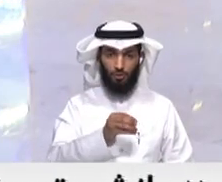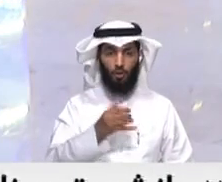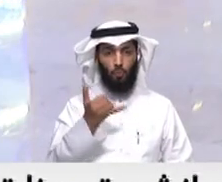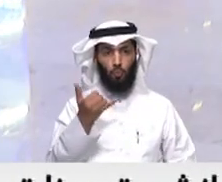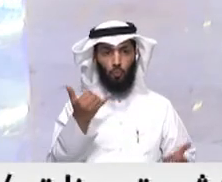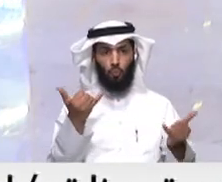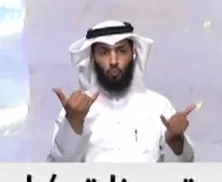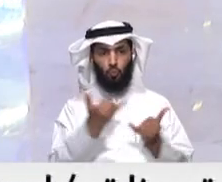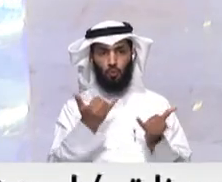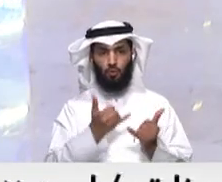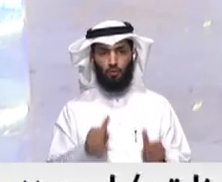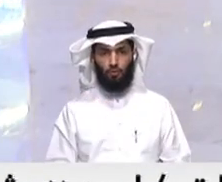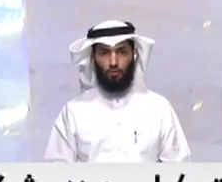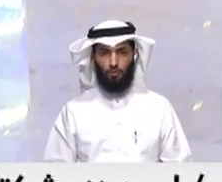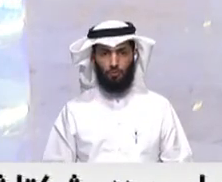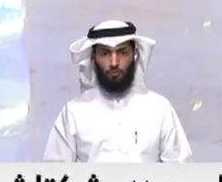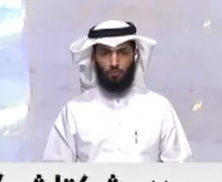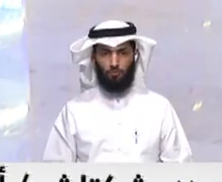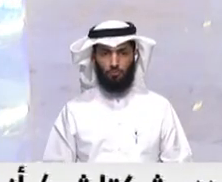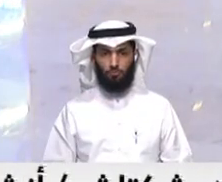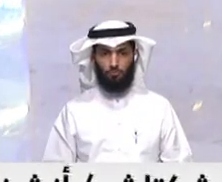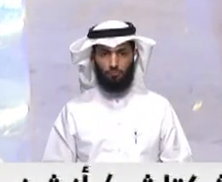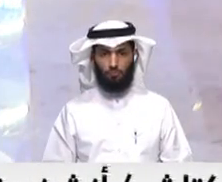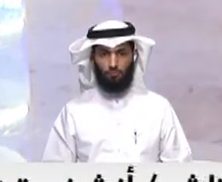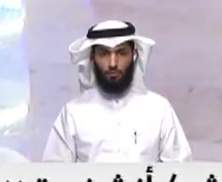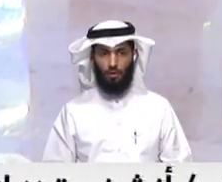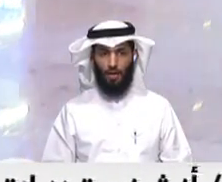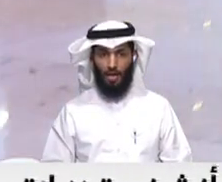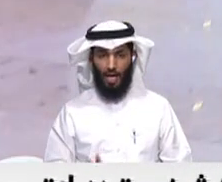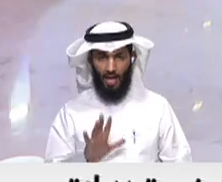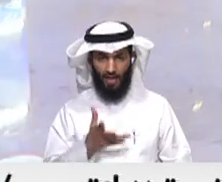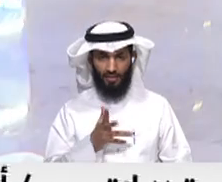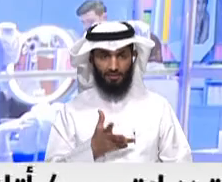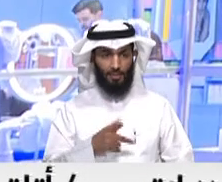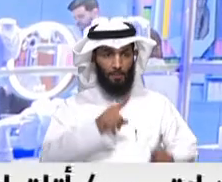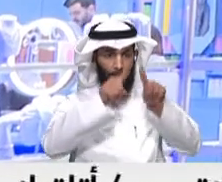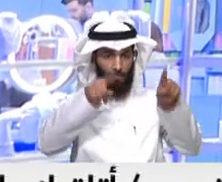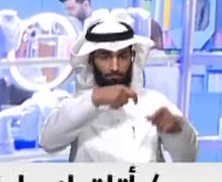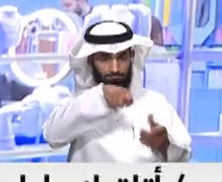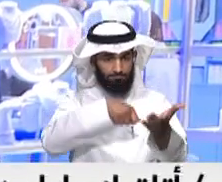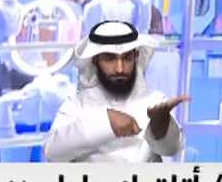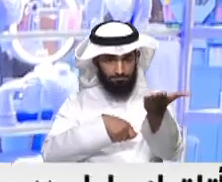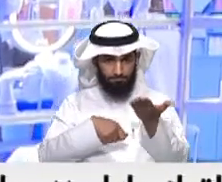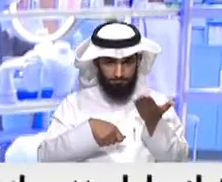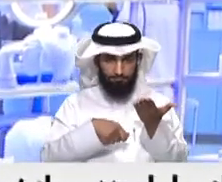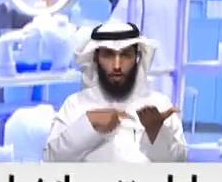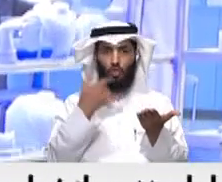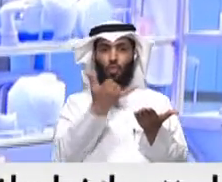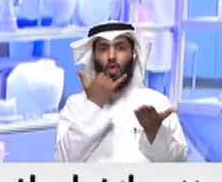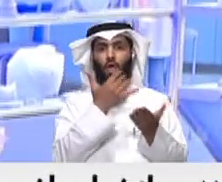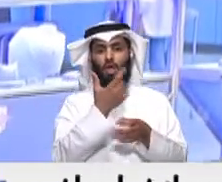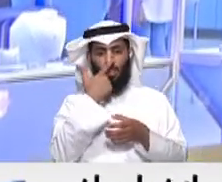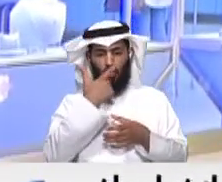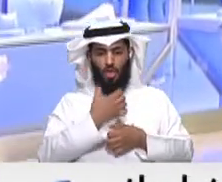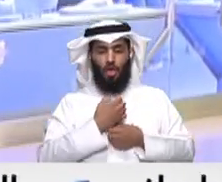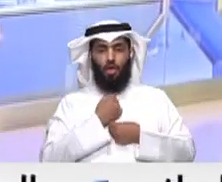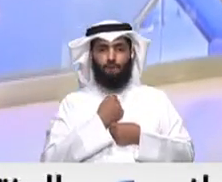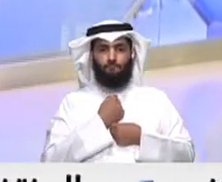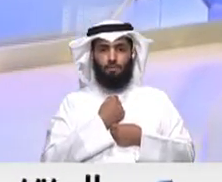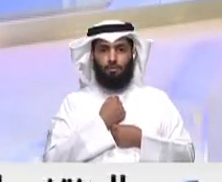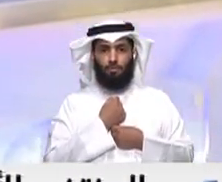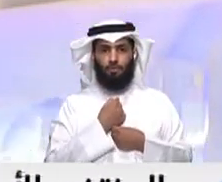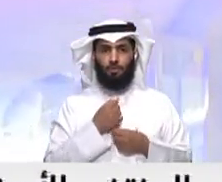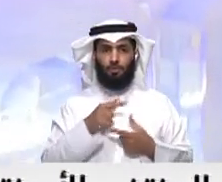جدا بخذ الفاتوره لضمان حقك وزاره التجاره والصناعه ومن خلال